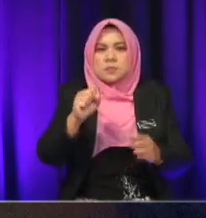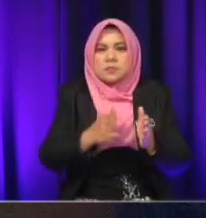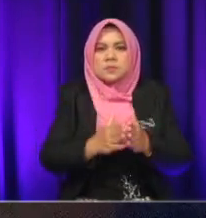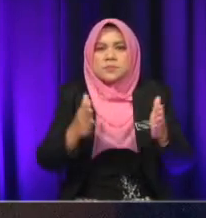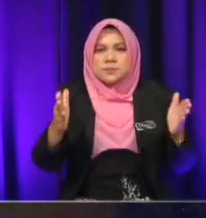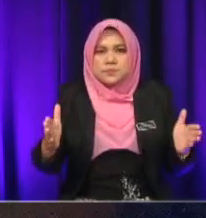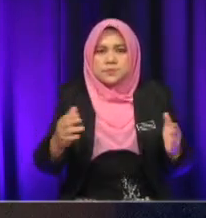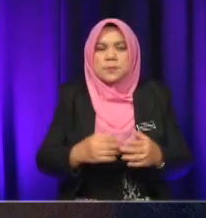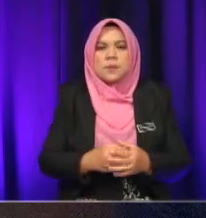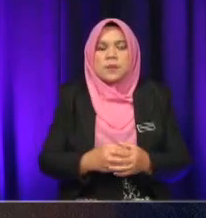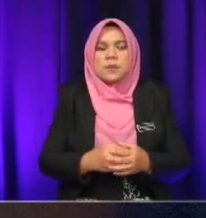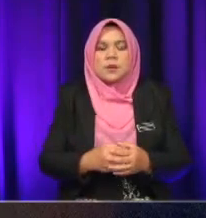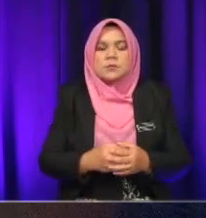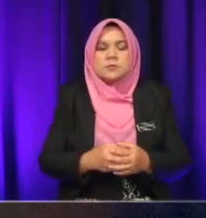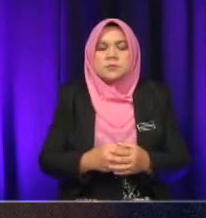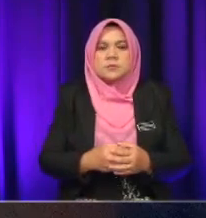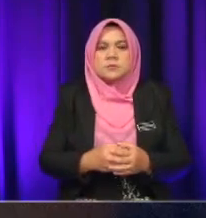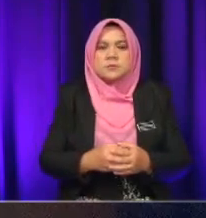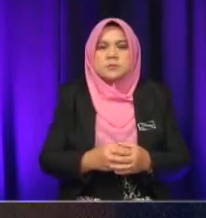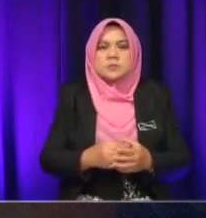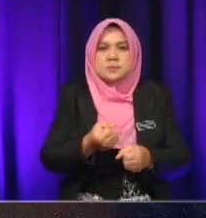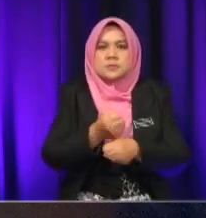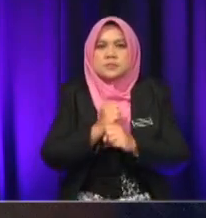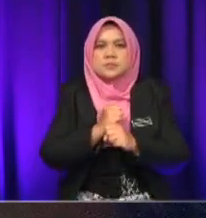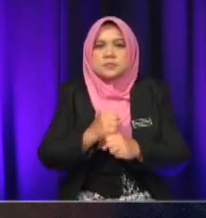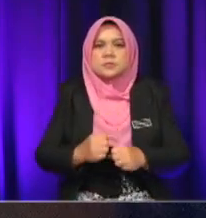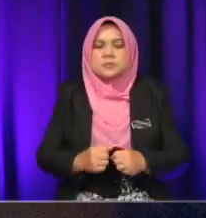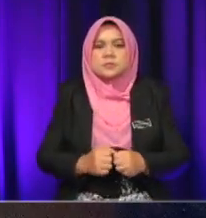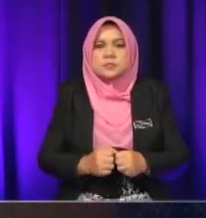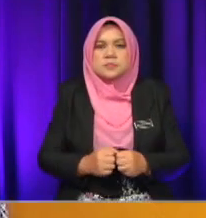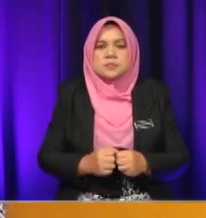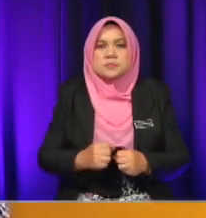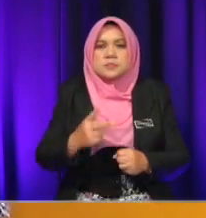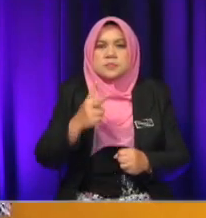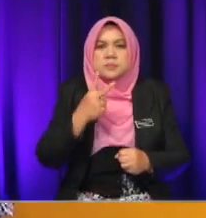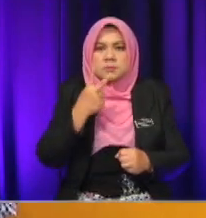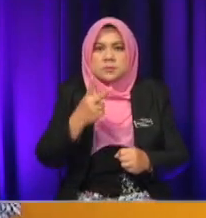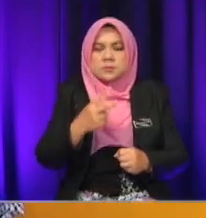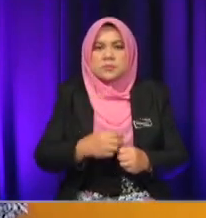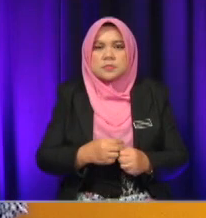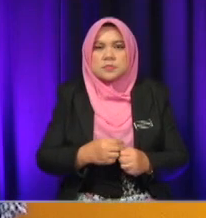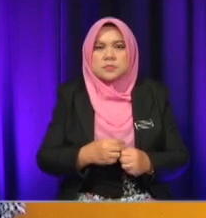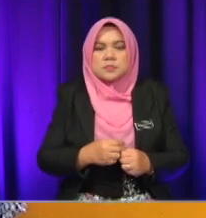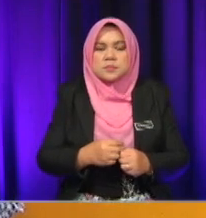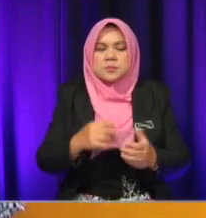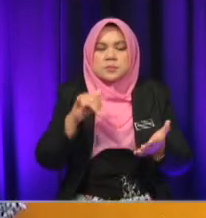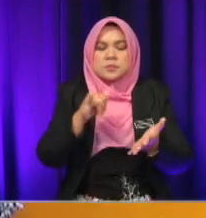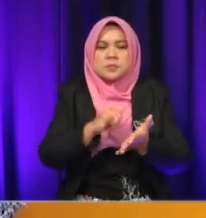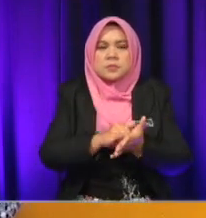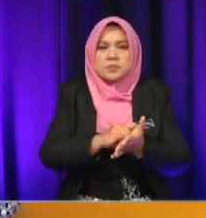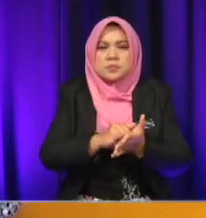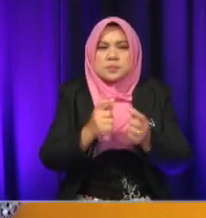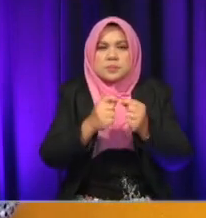kos selenggara, kan? Kos sewaan. Jadi kat situ kita tengok itu telah